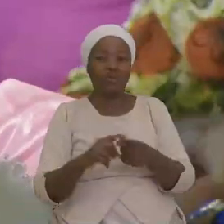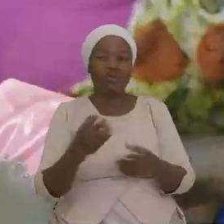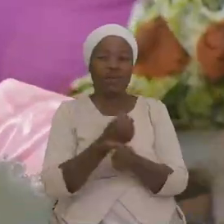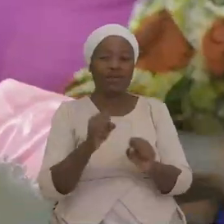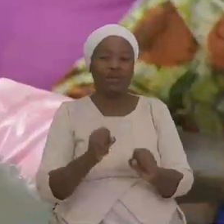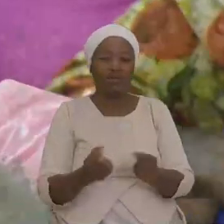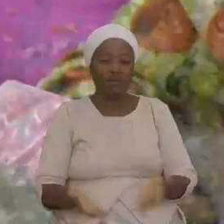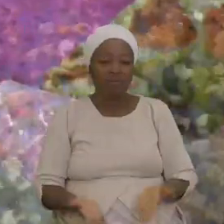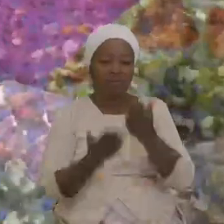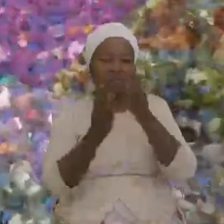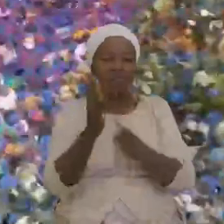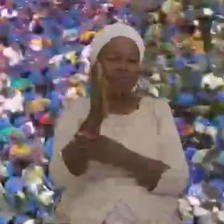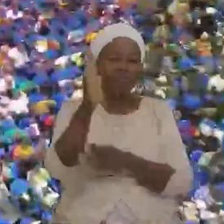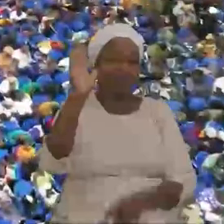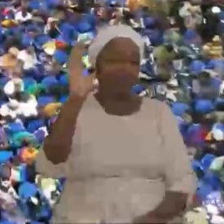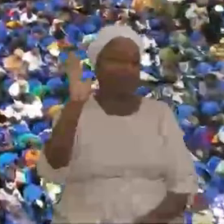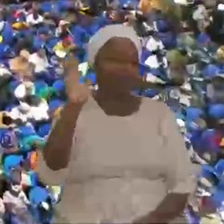avion qui nous mène à la vie éternelle. Lève la main.